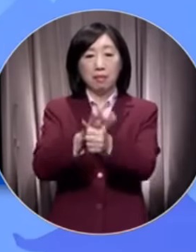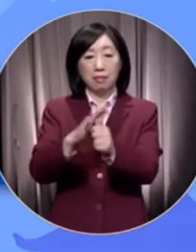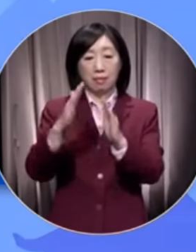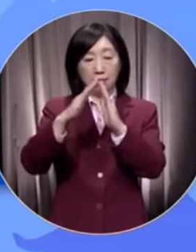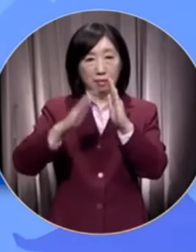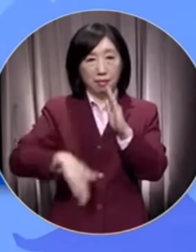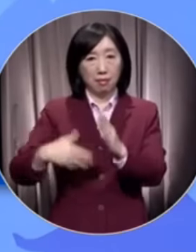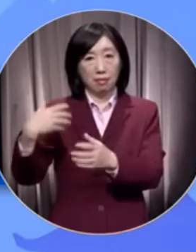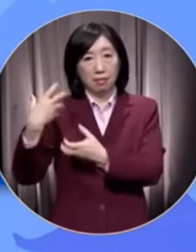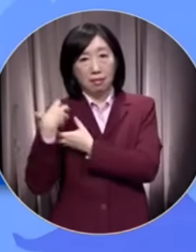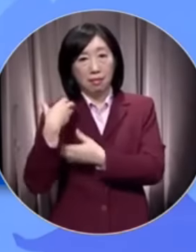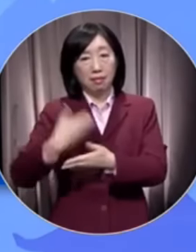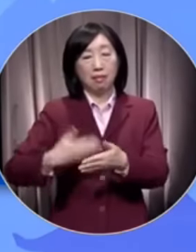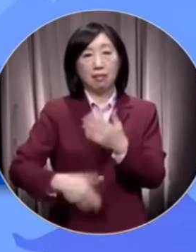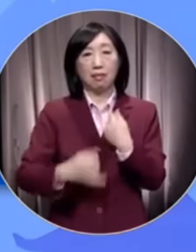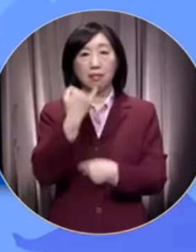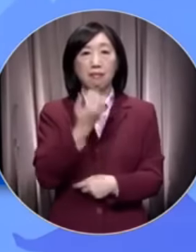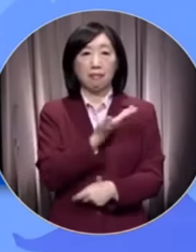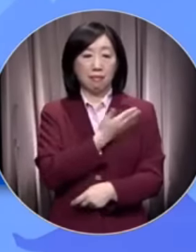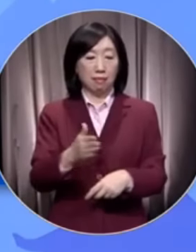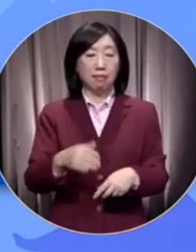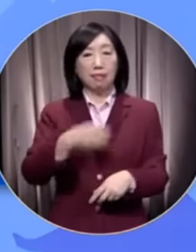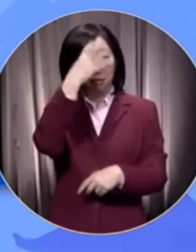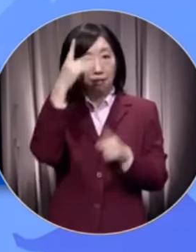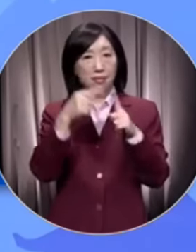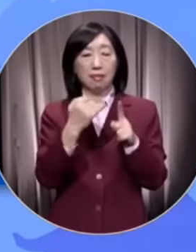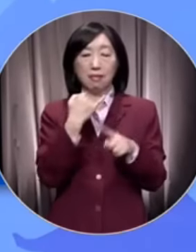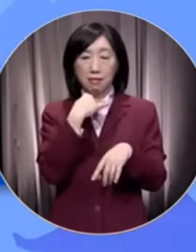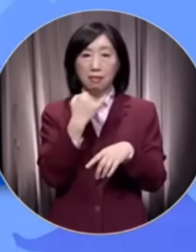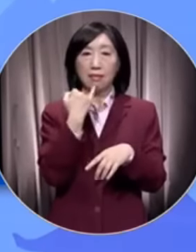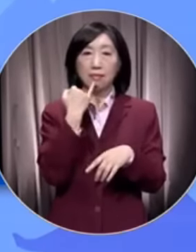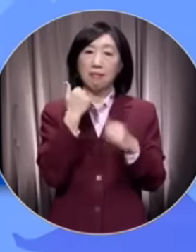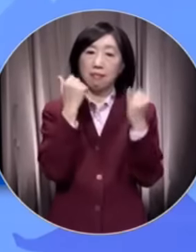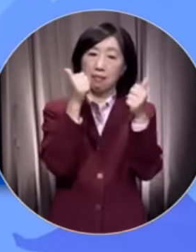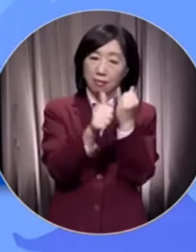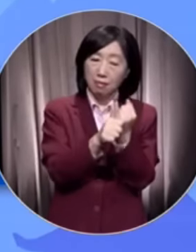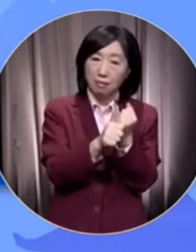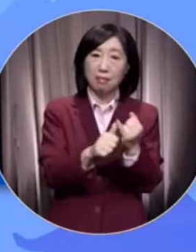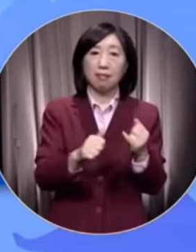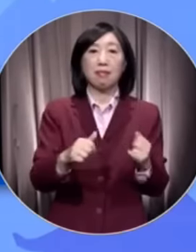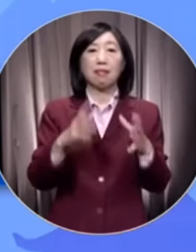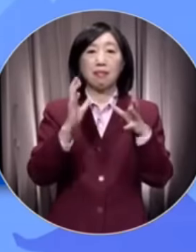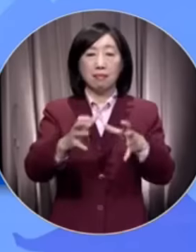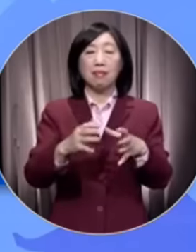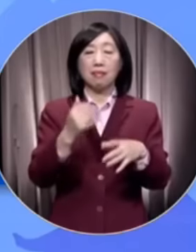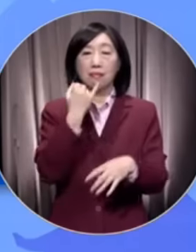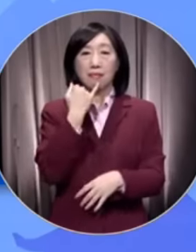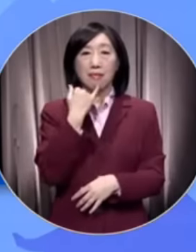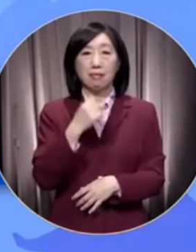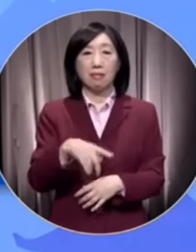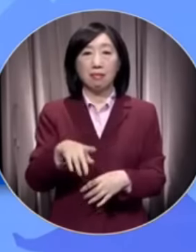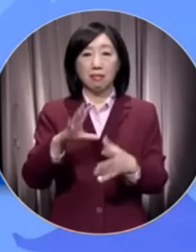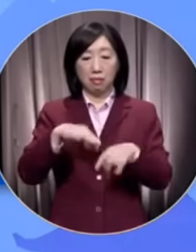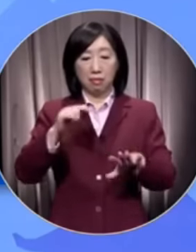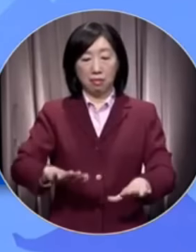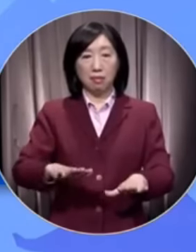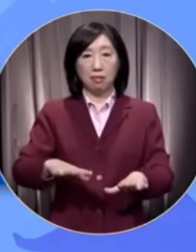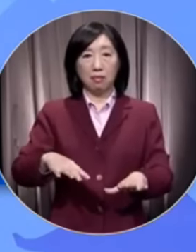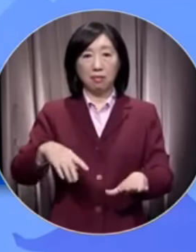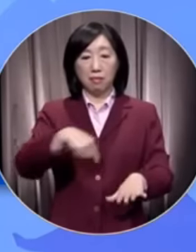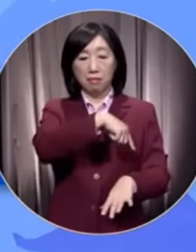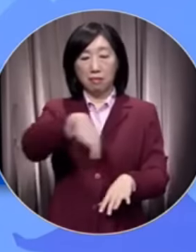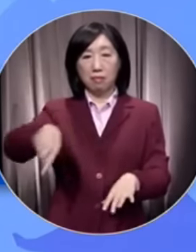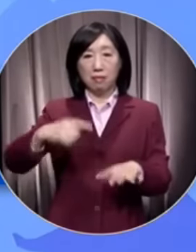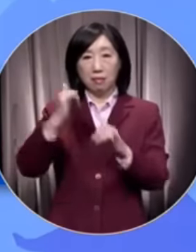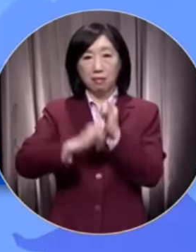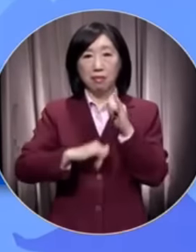担，让年轻人安心成家。最重要的，我们这一代人不可以那样自私，只顾